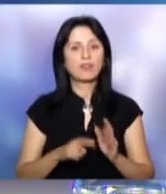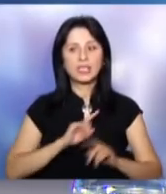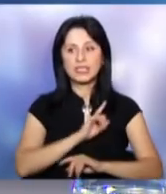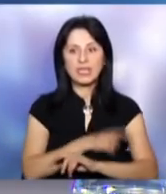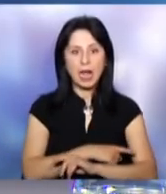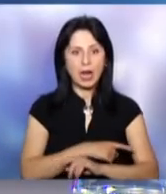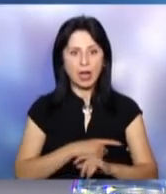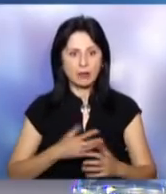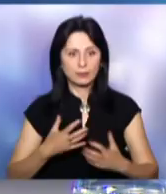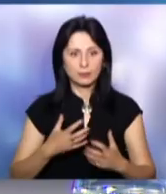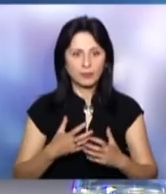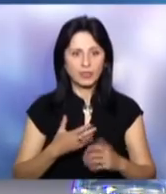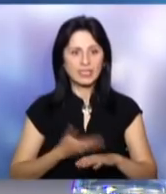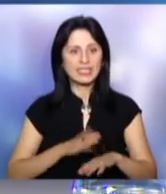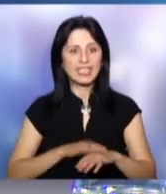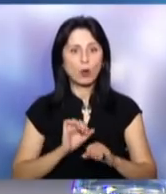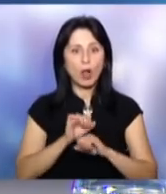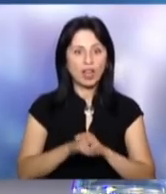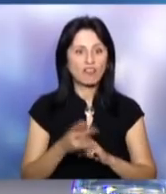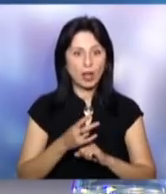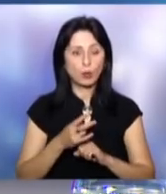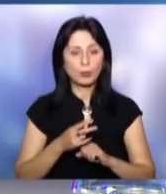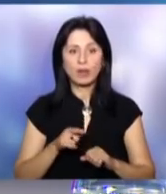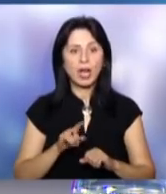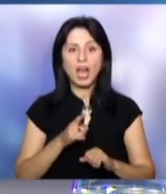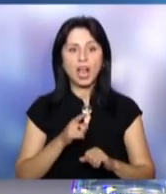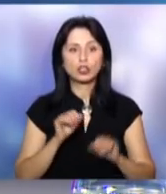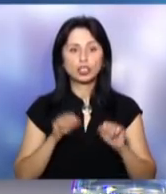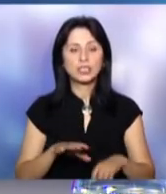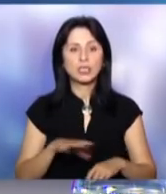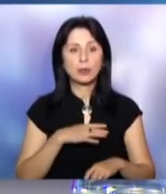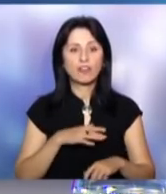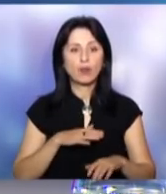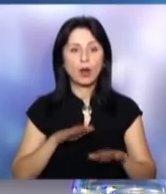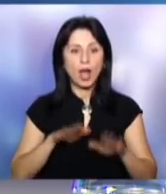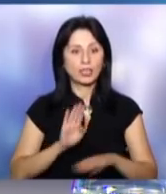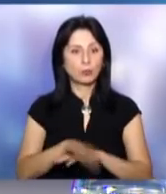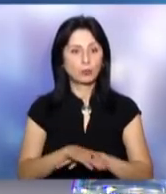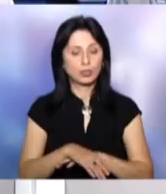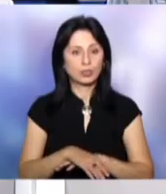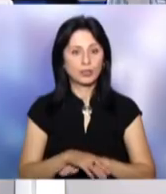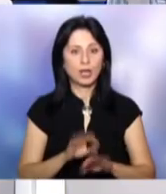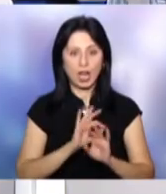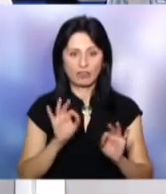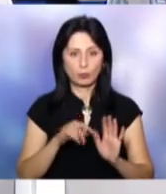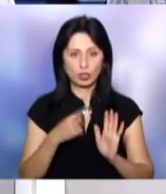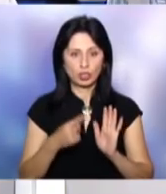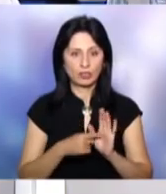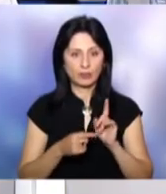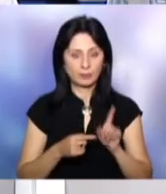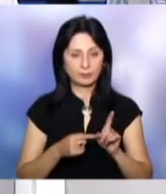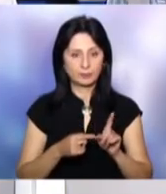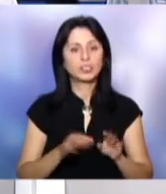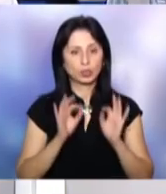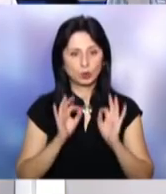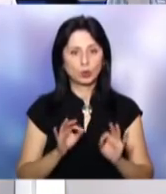ძალების მობილიზაციაში, სირთულეების გადალახვაში, მაშინ რატომ შეიძლება ეს იყოს უადგილო? არაჩვეულებრივი შეკითხვა